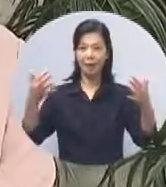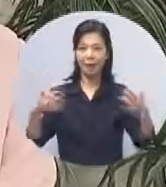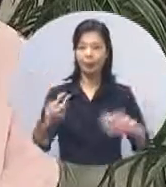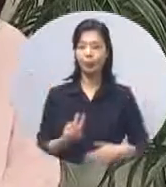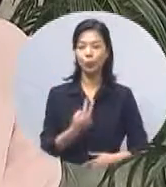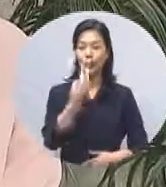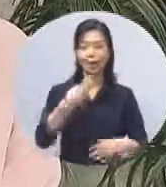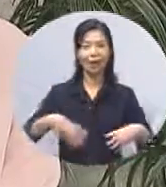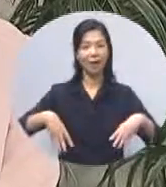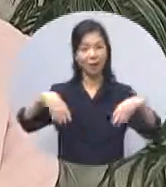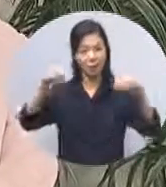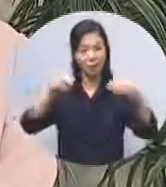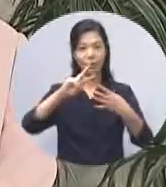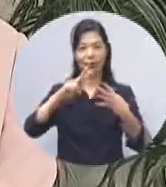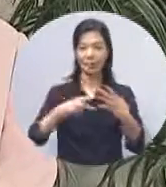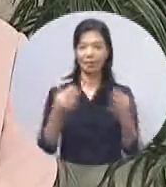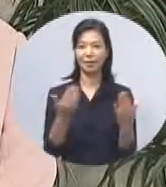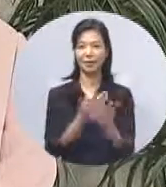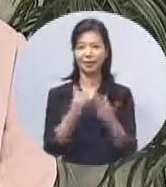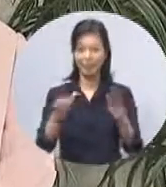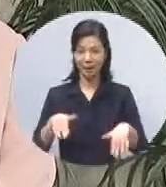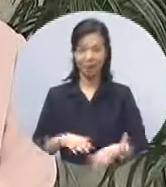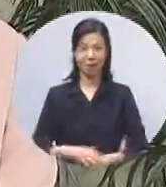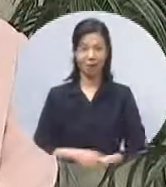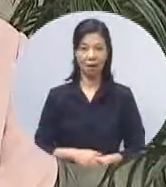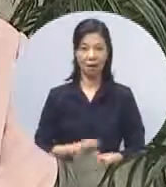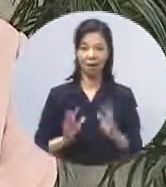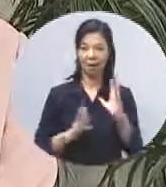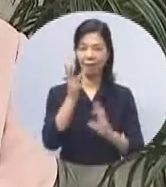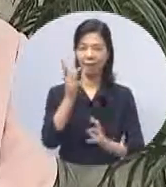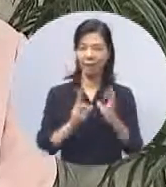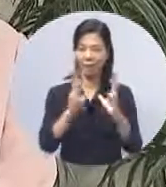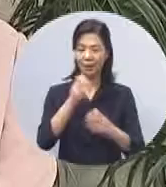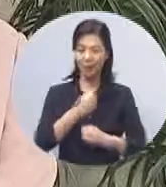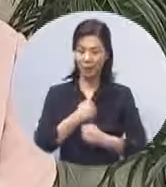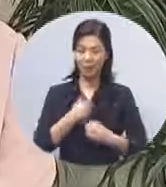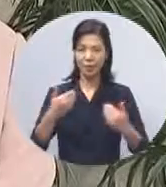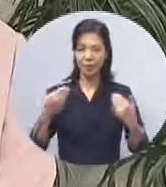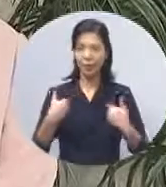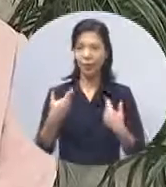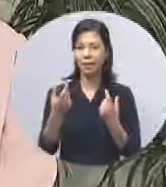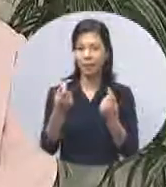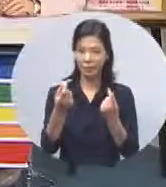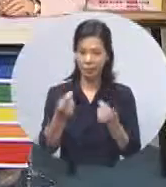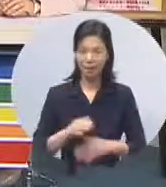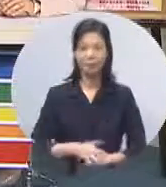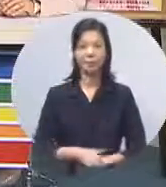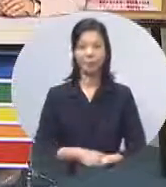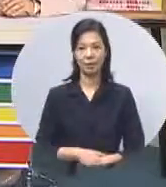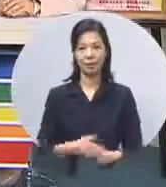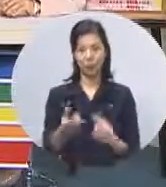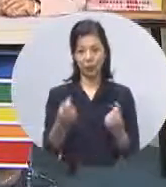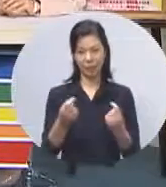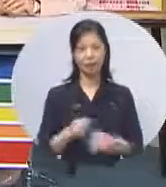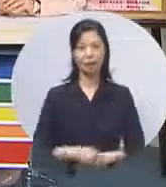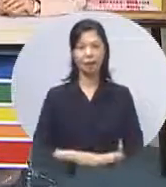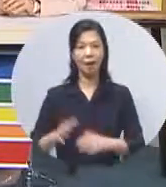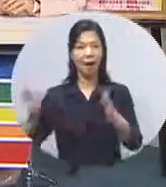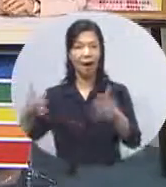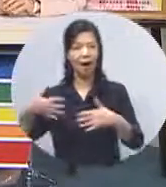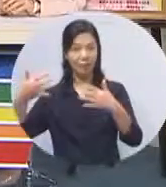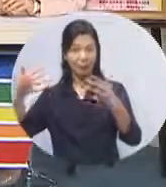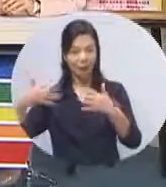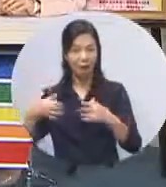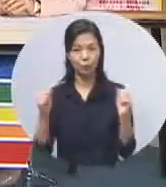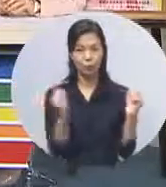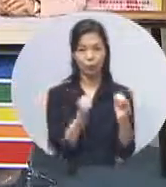気が乾燥する季節になってきましたが、火事には気をつけなければいけない時期ですよね。 はい、そうですね。秋から冬にかけ